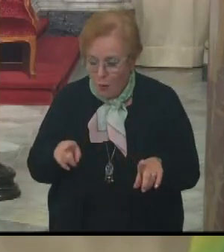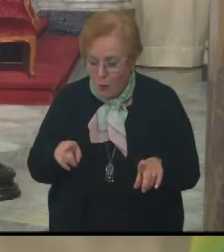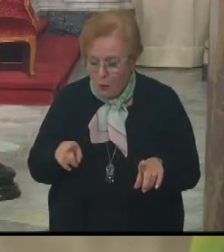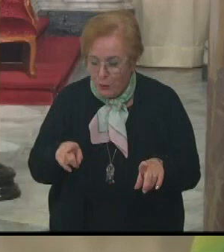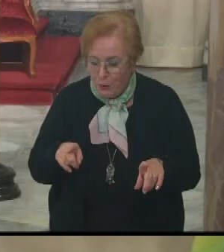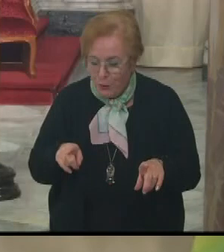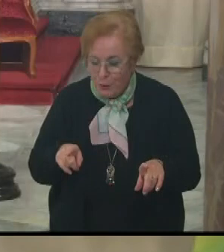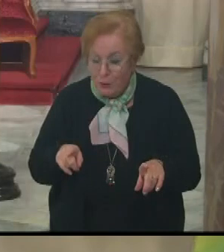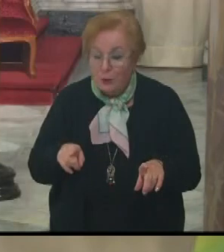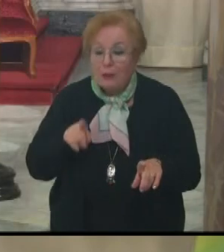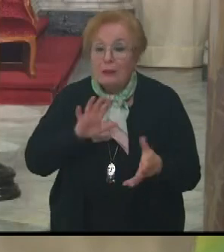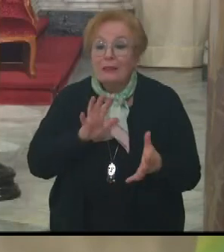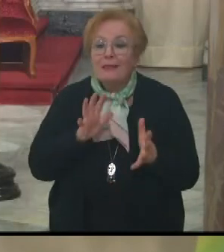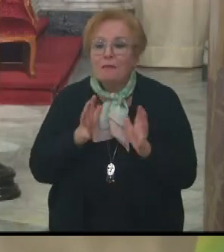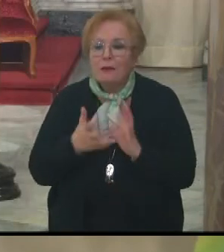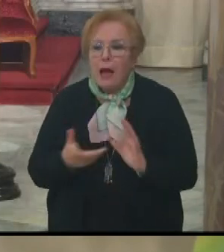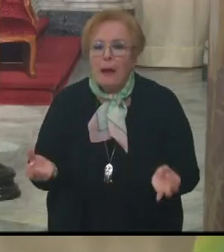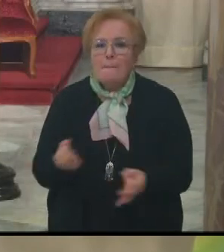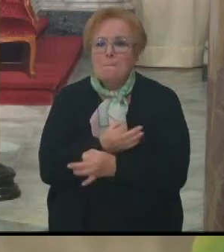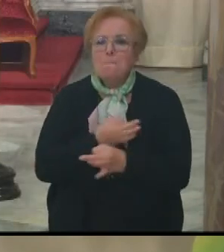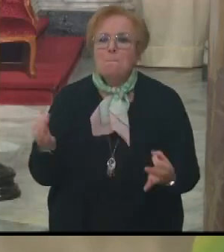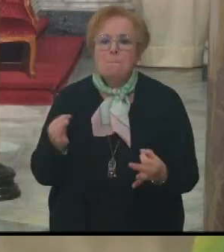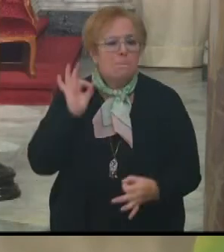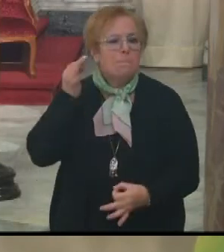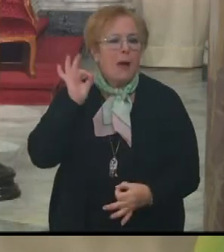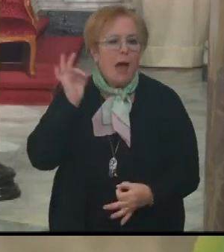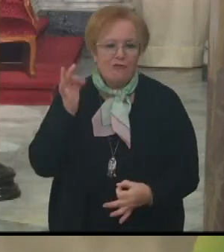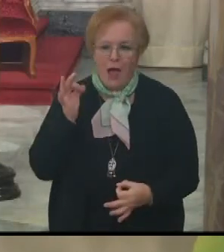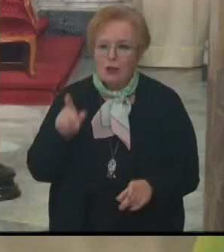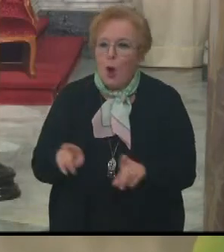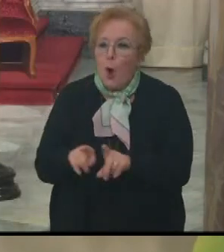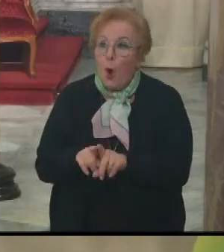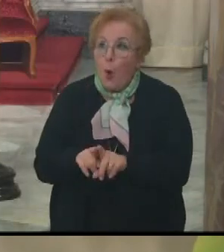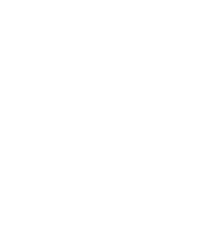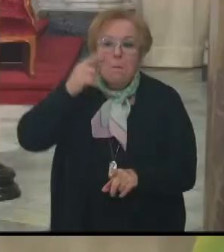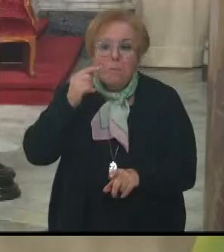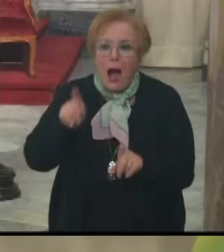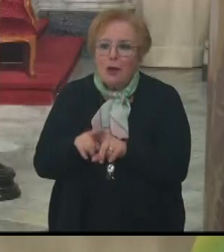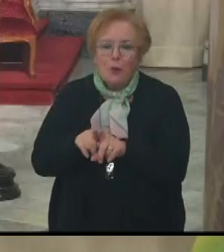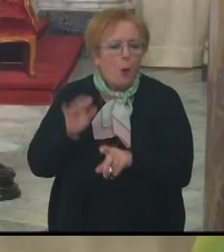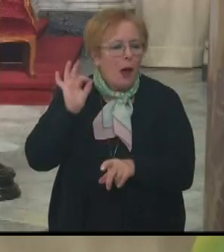siate perfetti, come è perfetto il Padre vostro celeste.